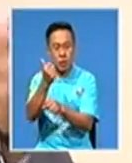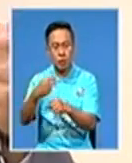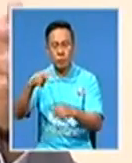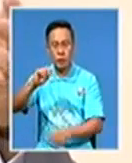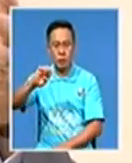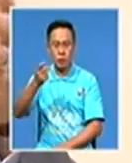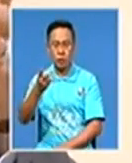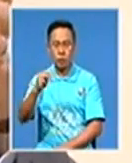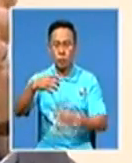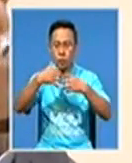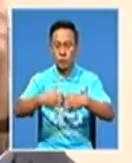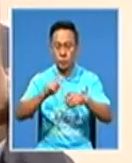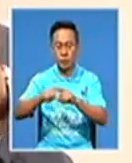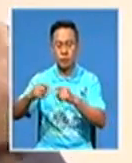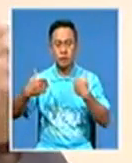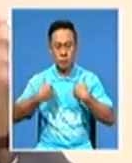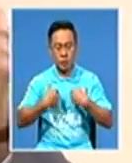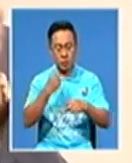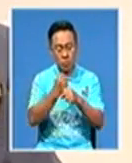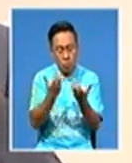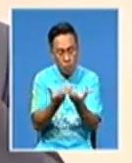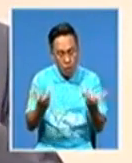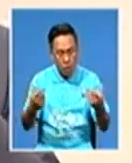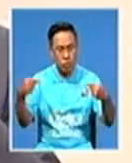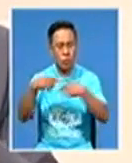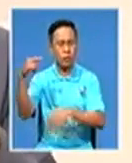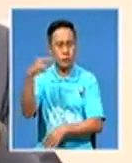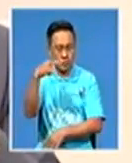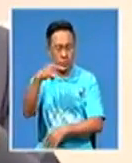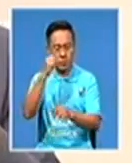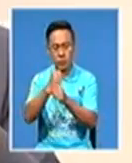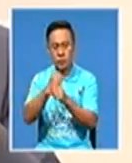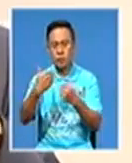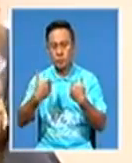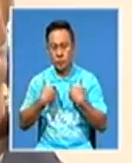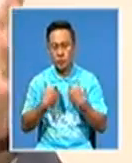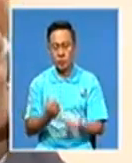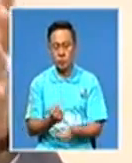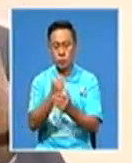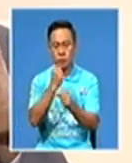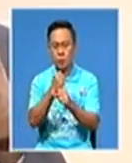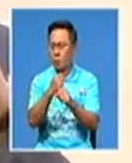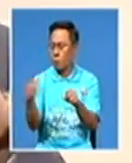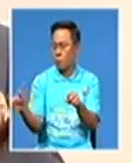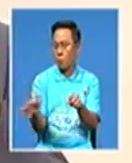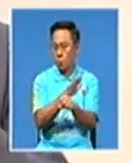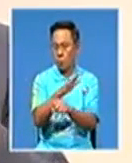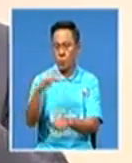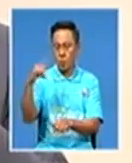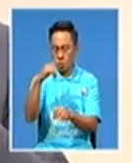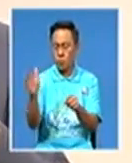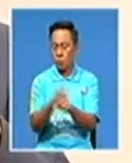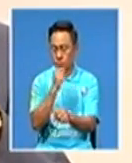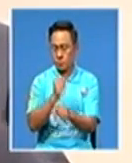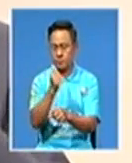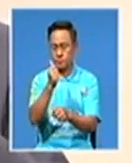คมอุตสาหกรรมชิ้นส่วนอากาศยานที่นั่นอย่างนี้เป็นต้นมันจะเป็นนิคมอากาศยานขึ้นมา